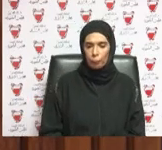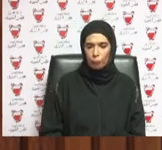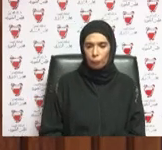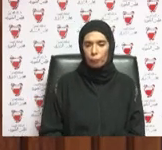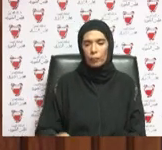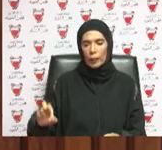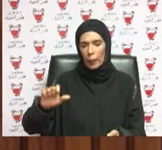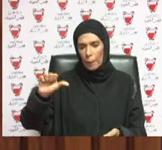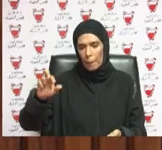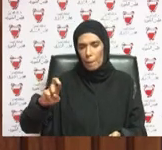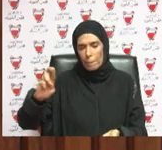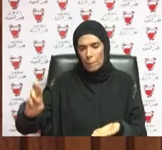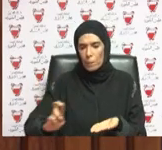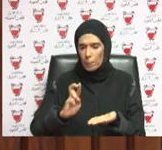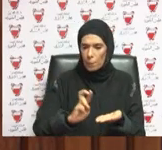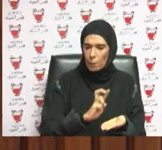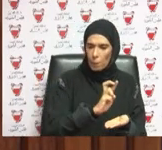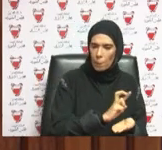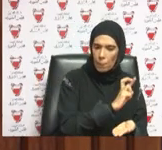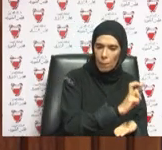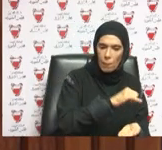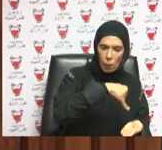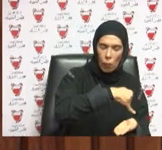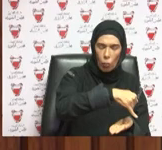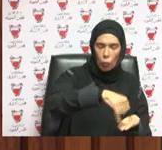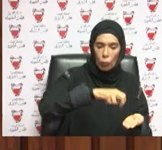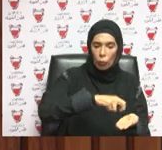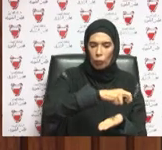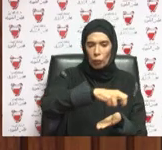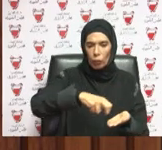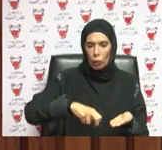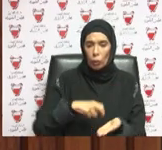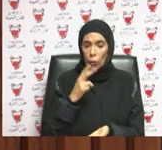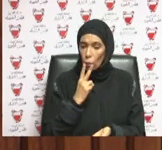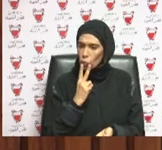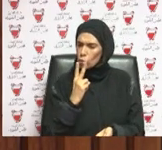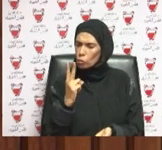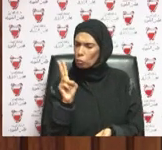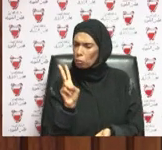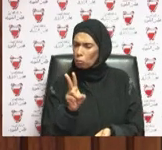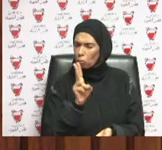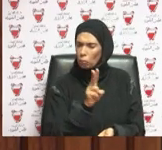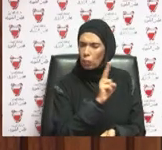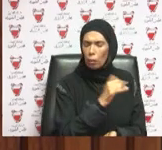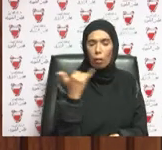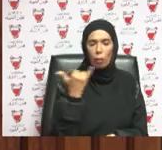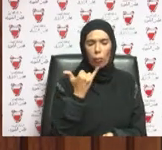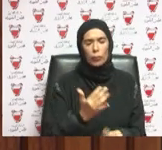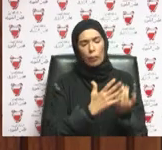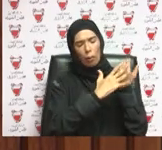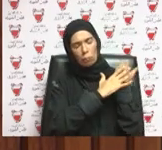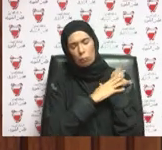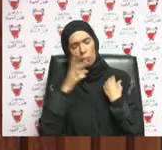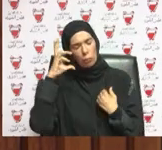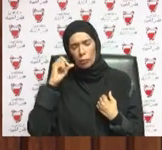وزيارته لمختلف المدن والقرى ليطلع بكل اهتمام ومسؤولية على